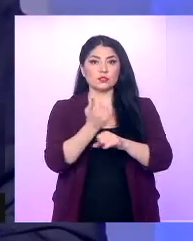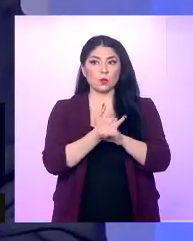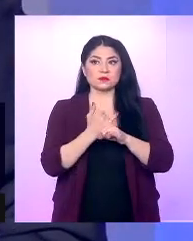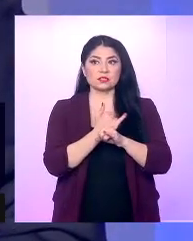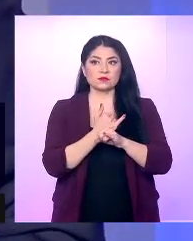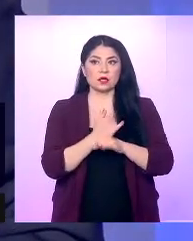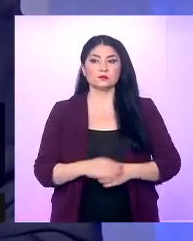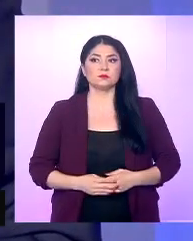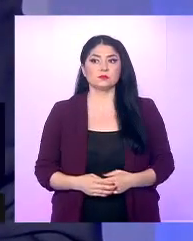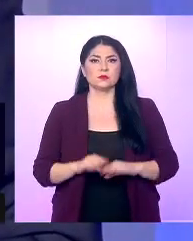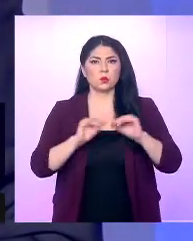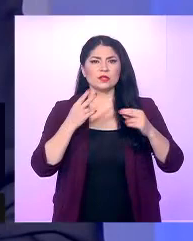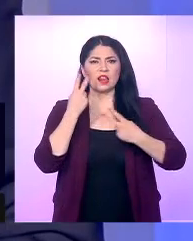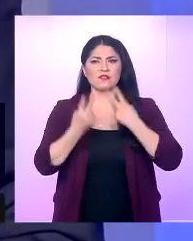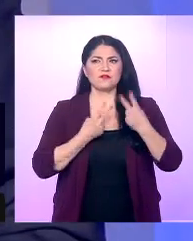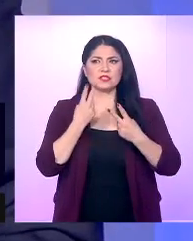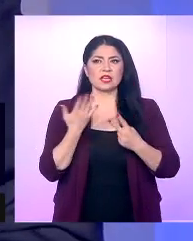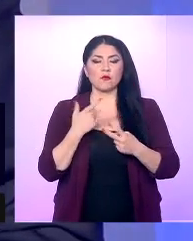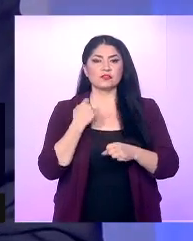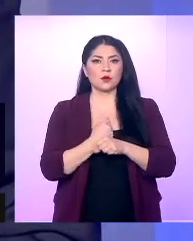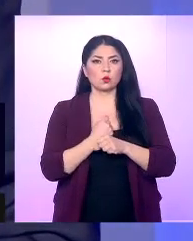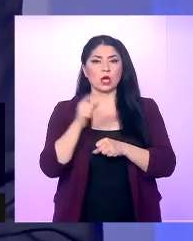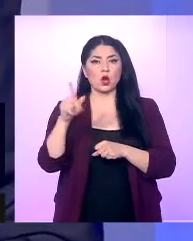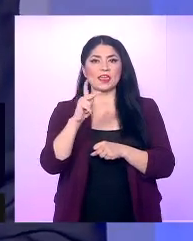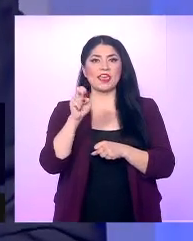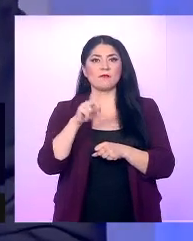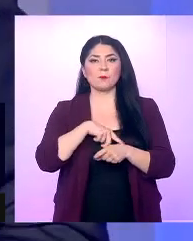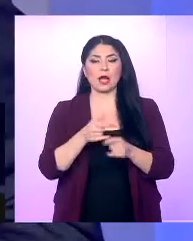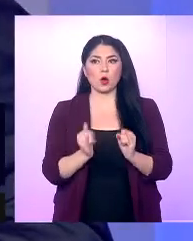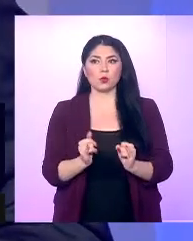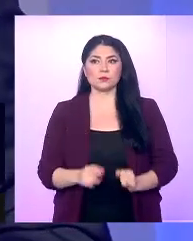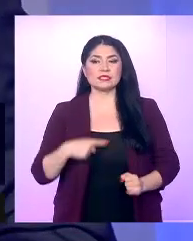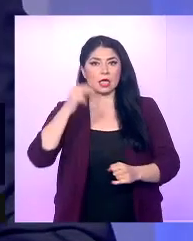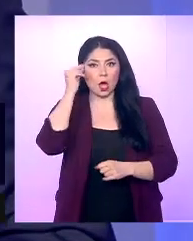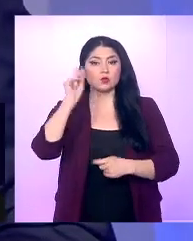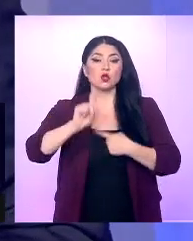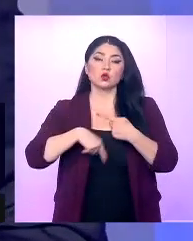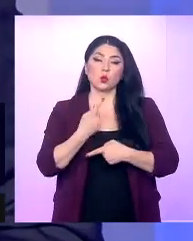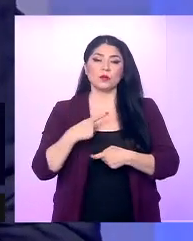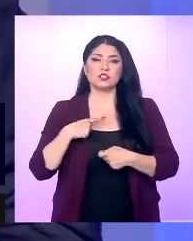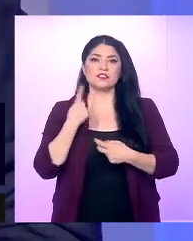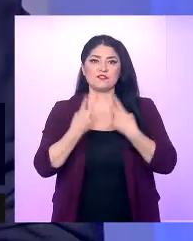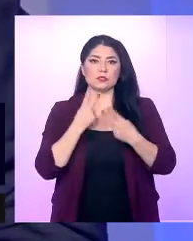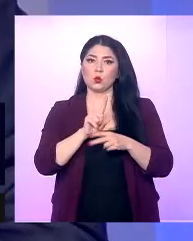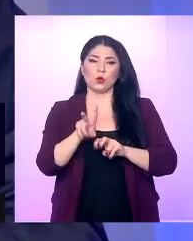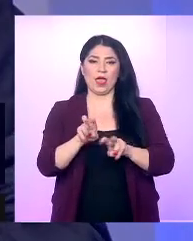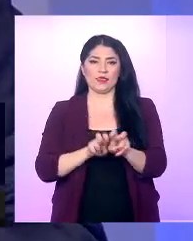din multele vizite care s-au făcut la Kiev până în momentul de față, acestea se anunță după ce au loc, nu înainte.